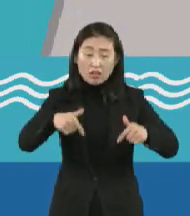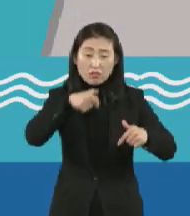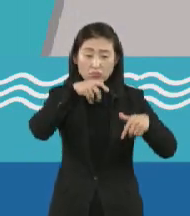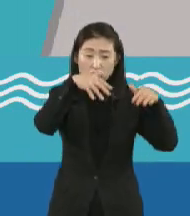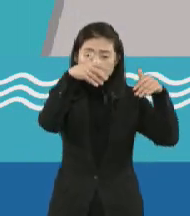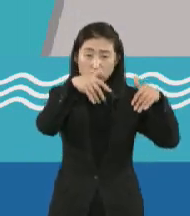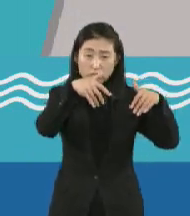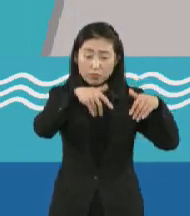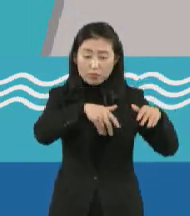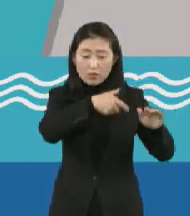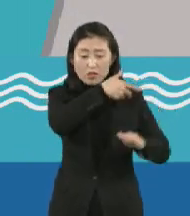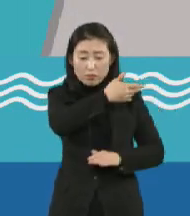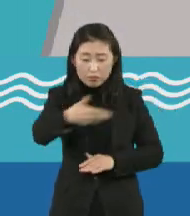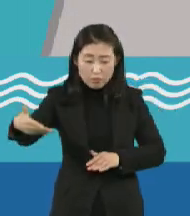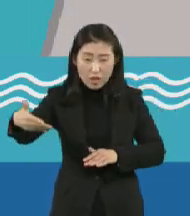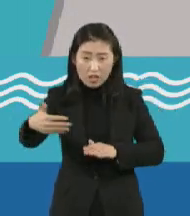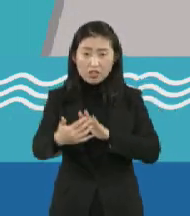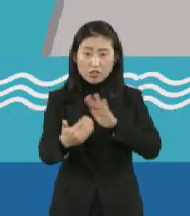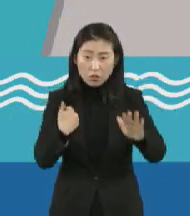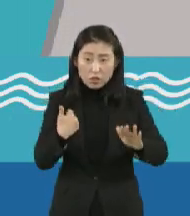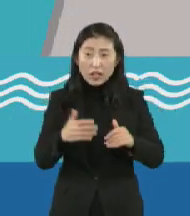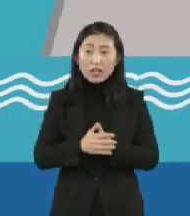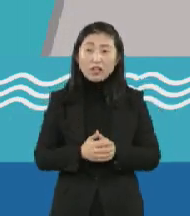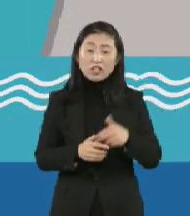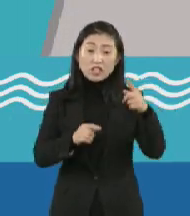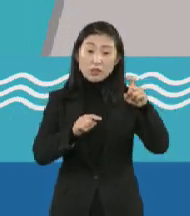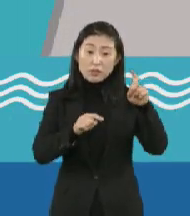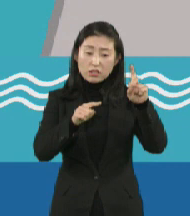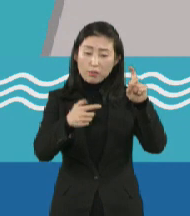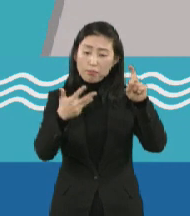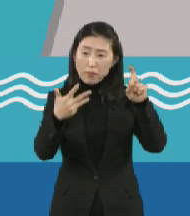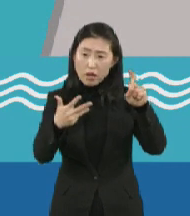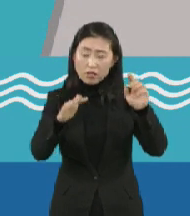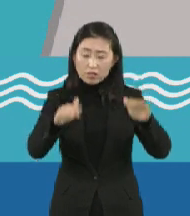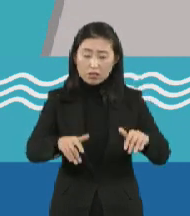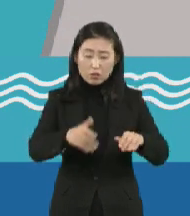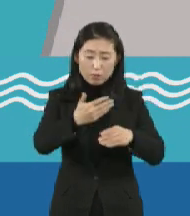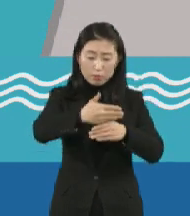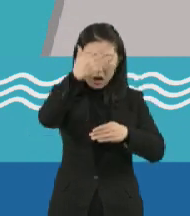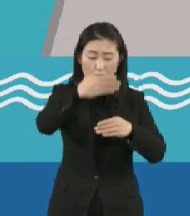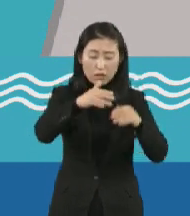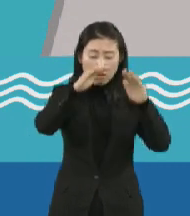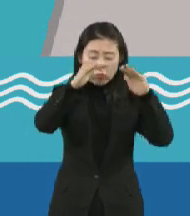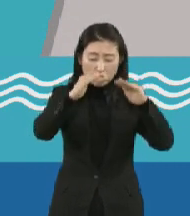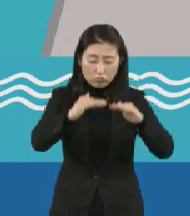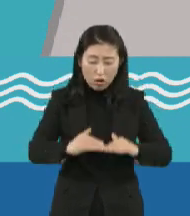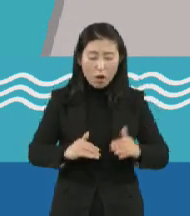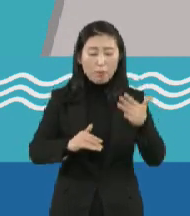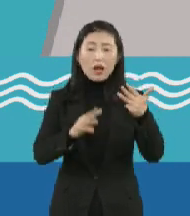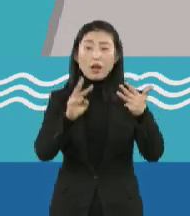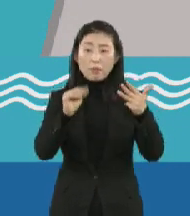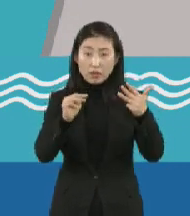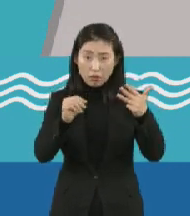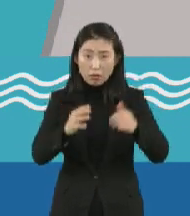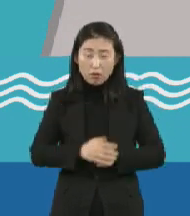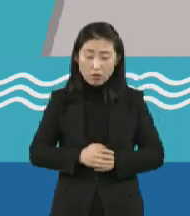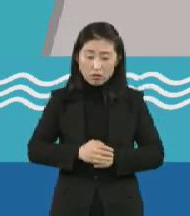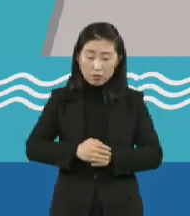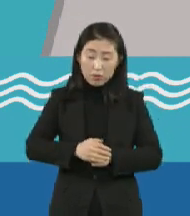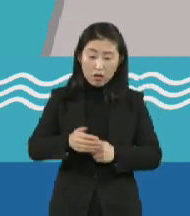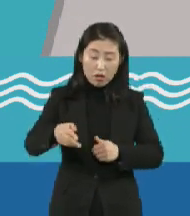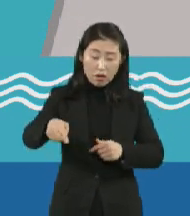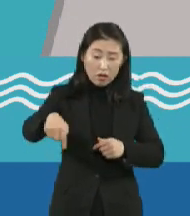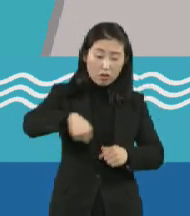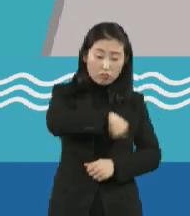전 11.8m였던 세종보 수위는 보 개방 이후 8m대로 낮아졌고 보행교 주변 수위도 4,